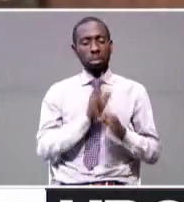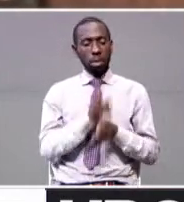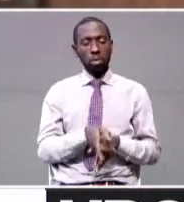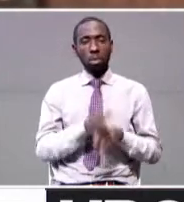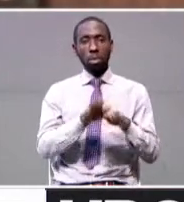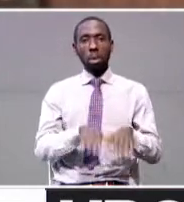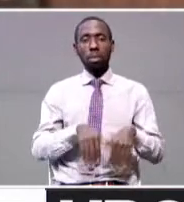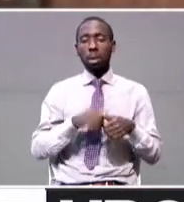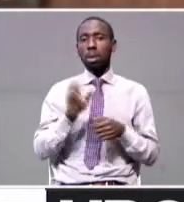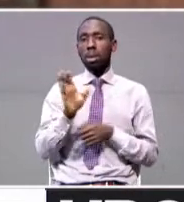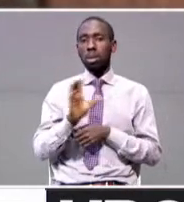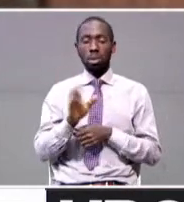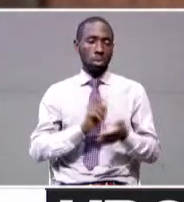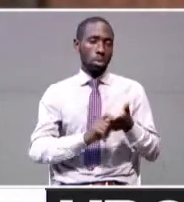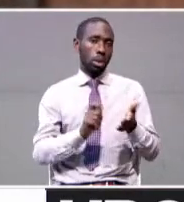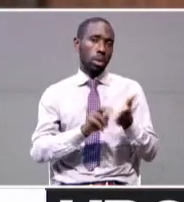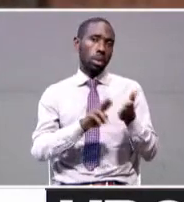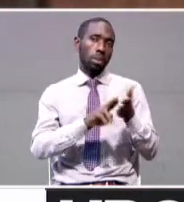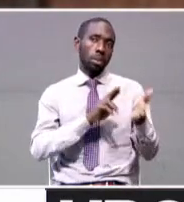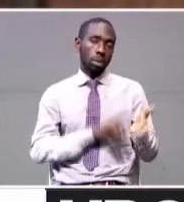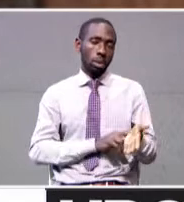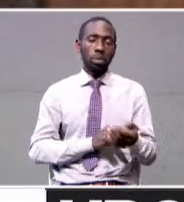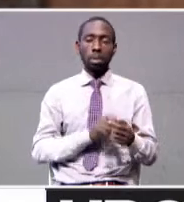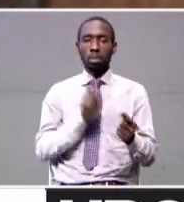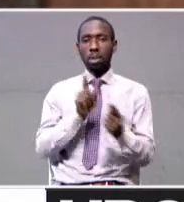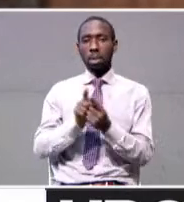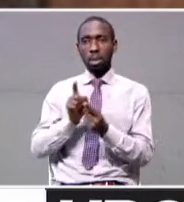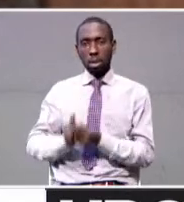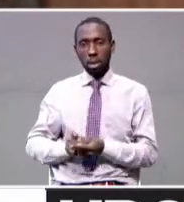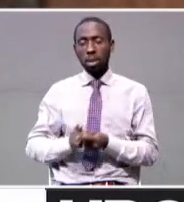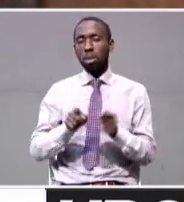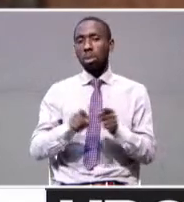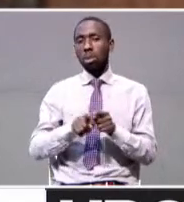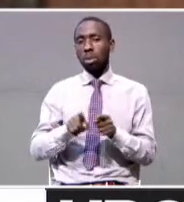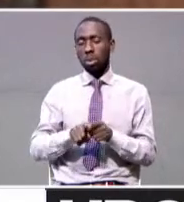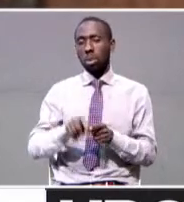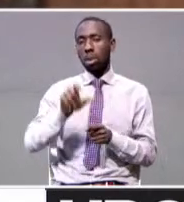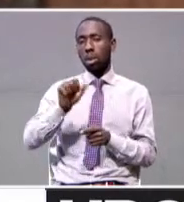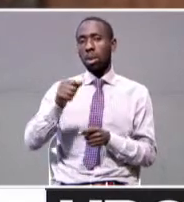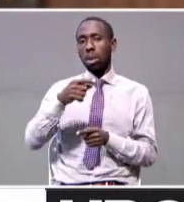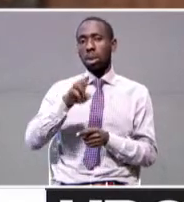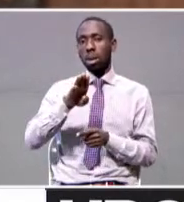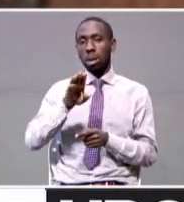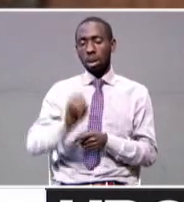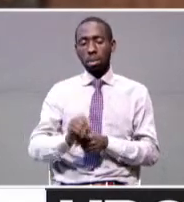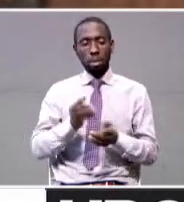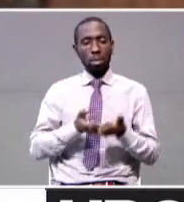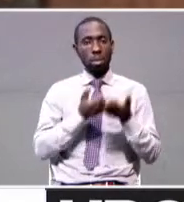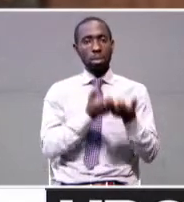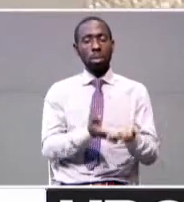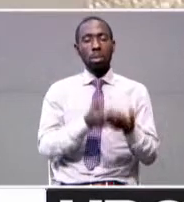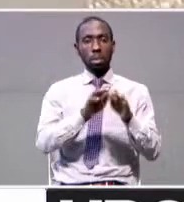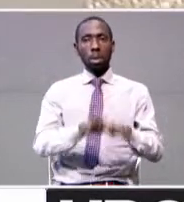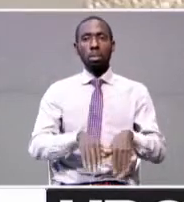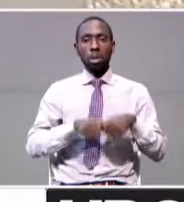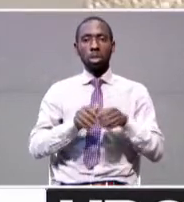Akakiiko kakuwandiika alipoota ku kivudde mu nsinkano yaabwe n'omubaka Kagabo era nga baakujanjulira Palamenti